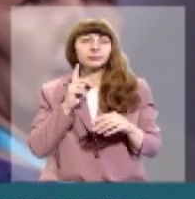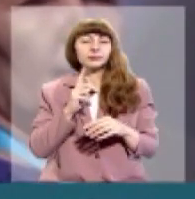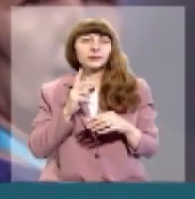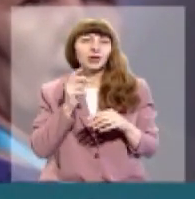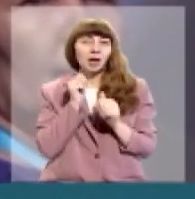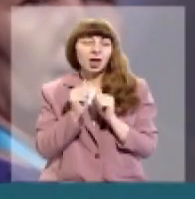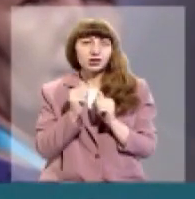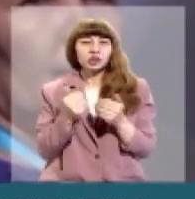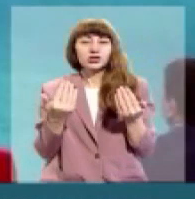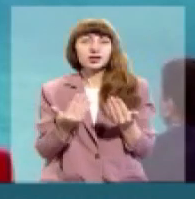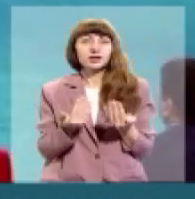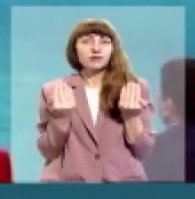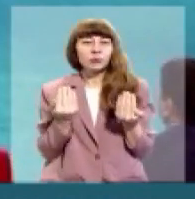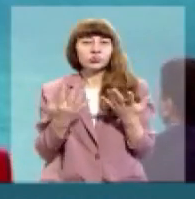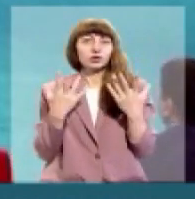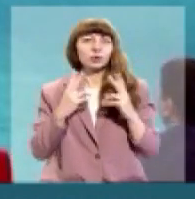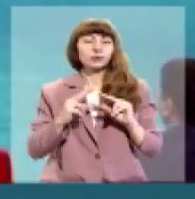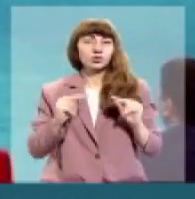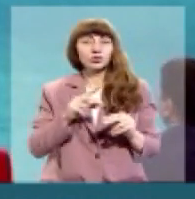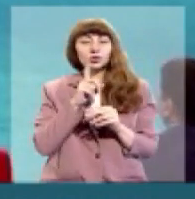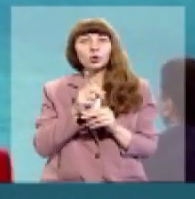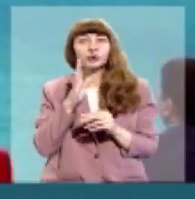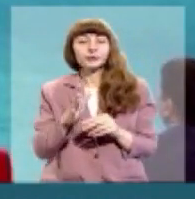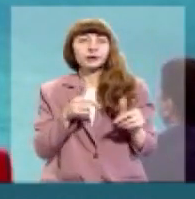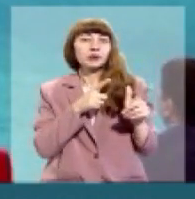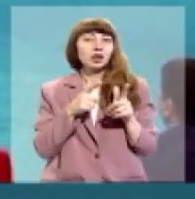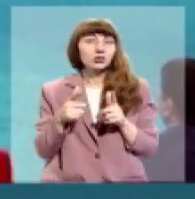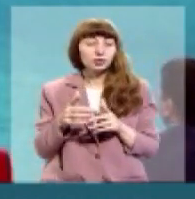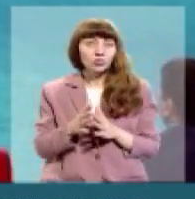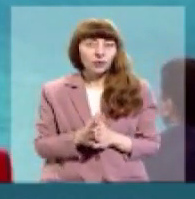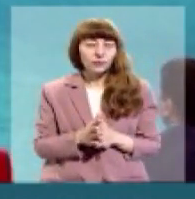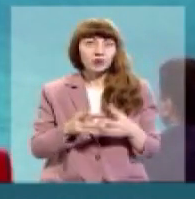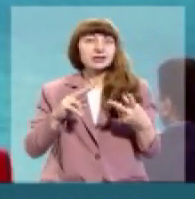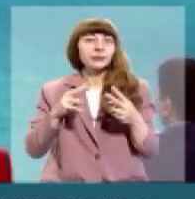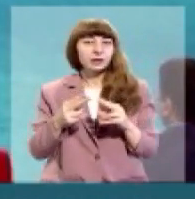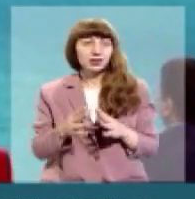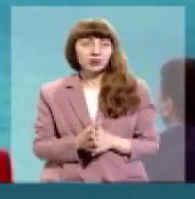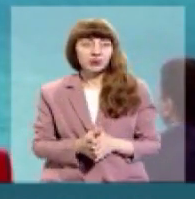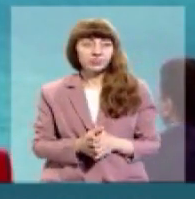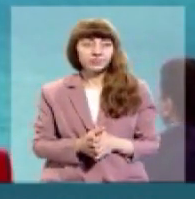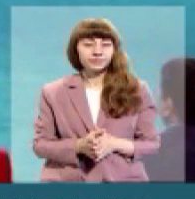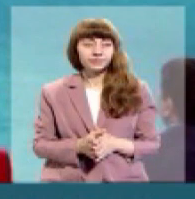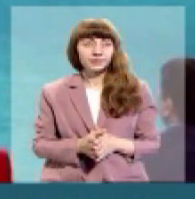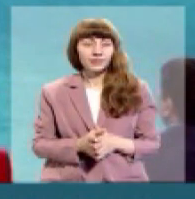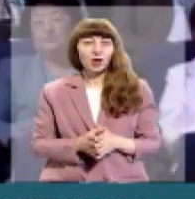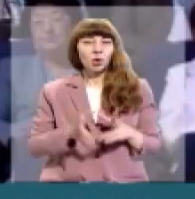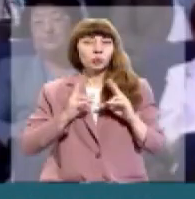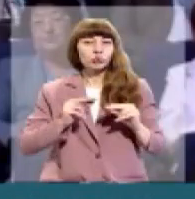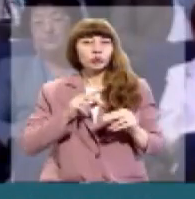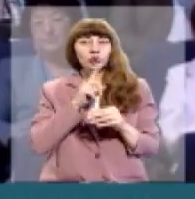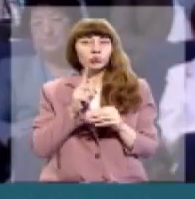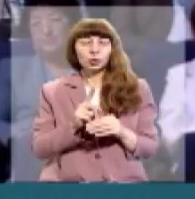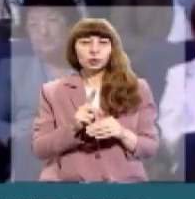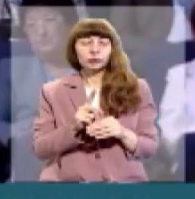күшейді. Осы саладағы студенттердің стипендиясы 1,5 есе көбейді. Бір сөзбен